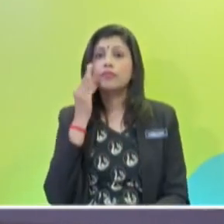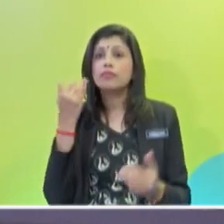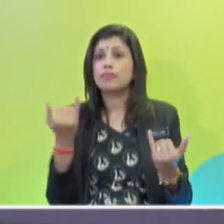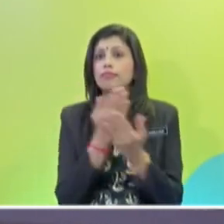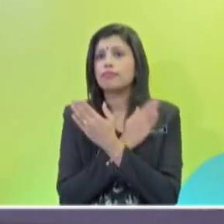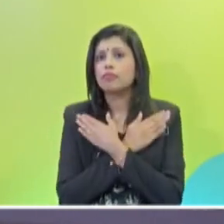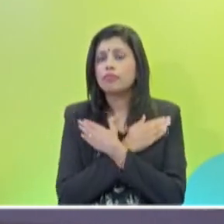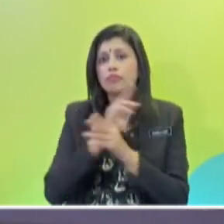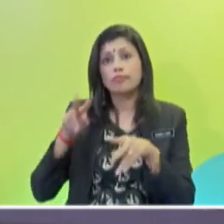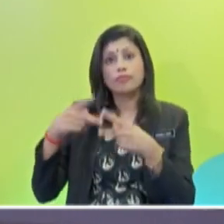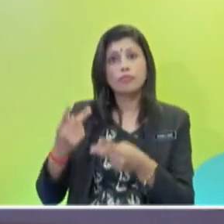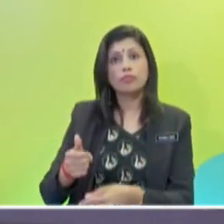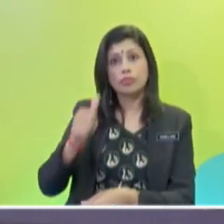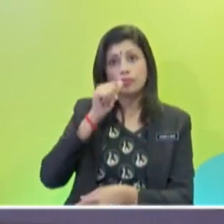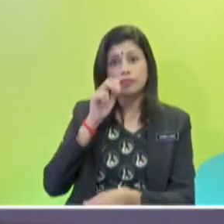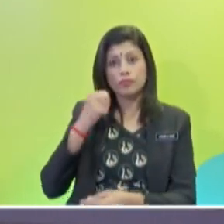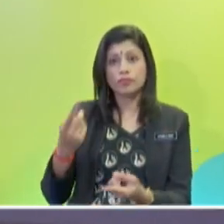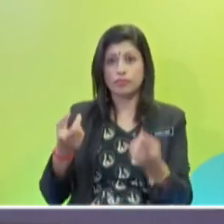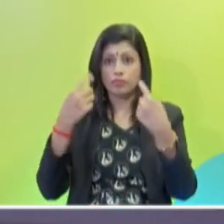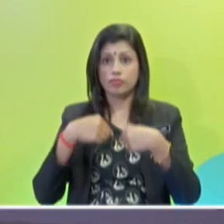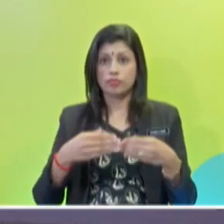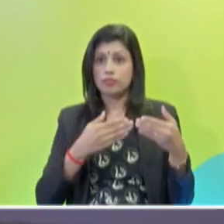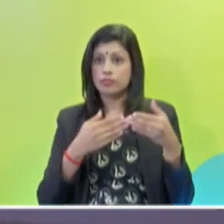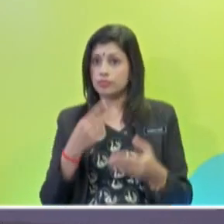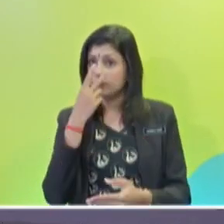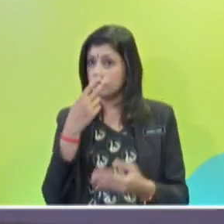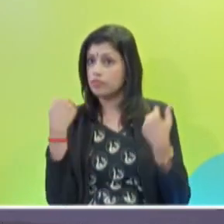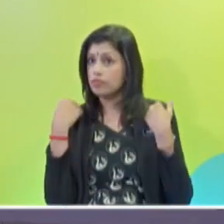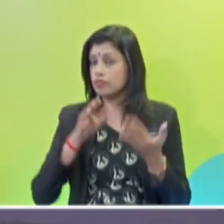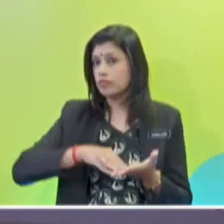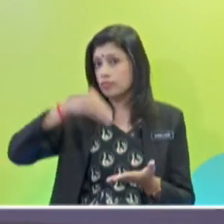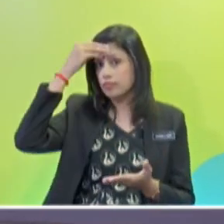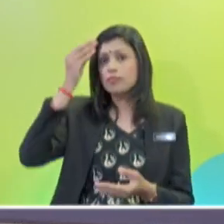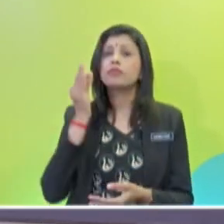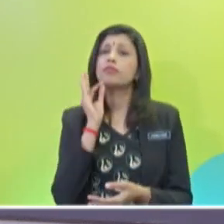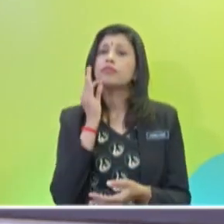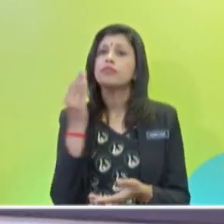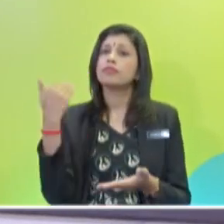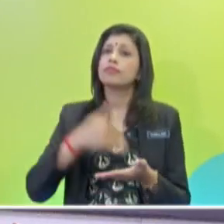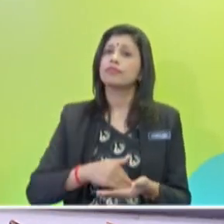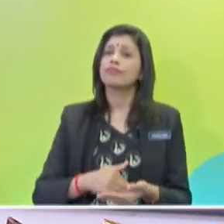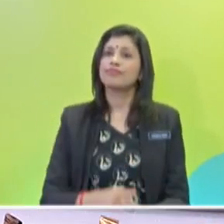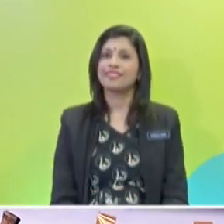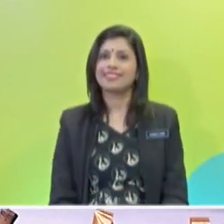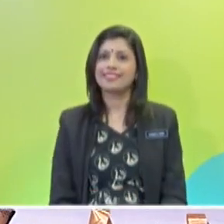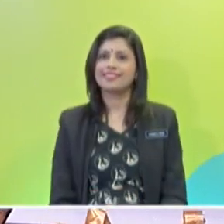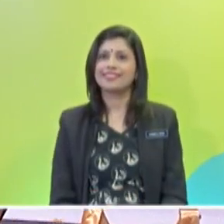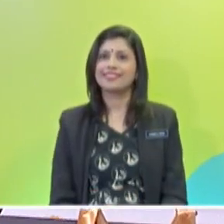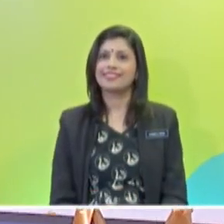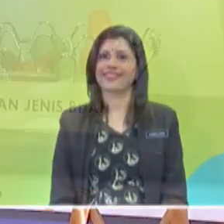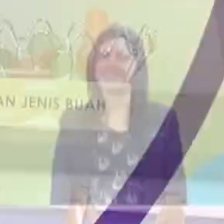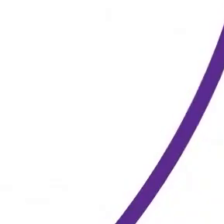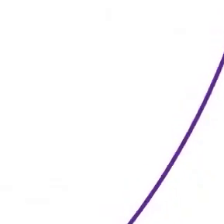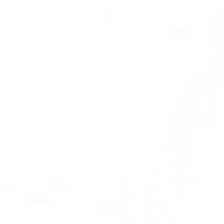berhenti rehat sekali lagi kepada murid-murid semua. Jangan ke mana-mana. Selepas ini, kita akan kembali lagi dalam Praskola.